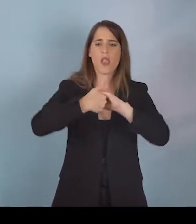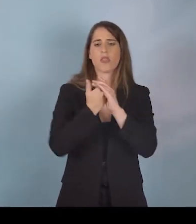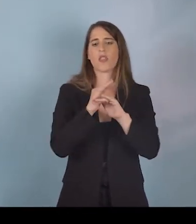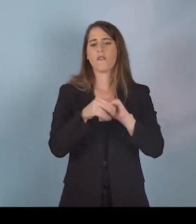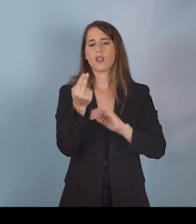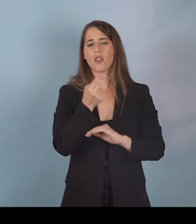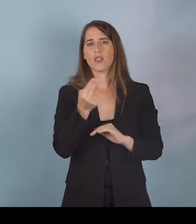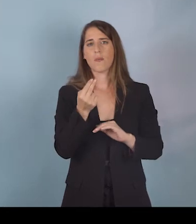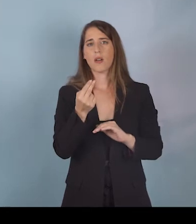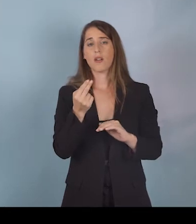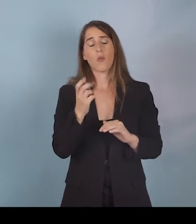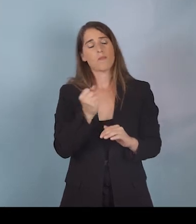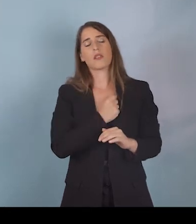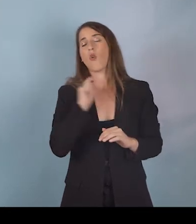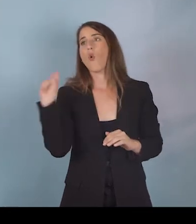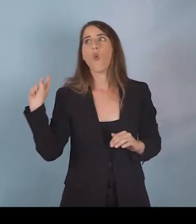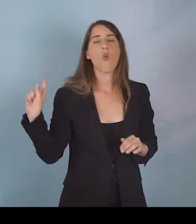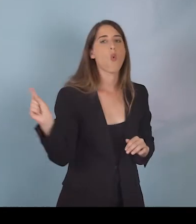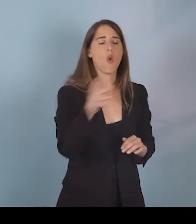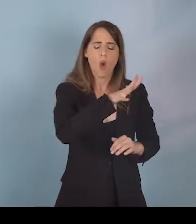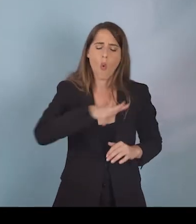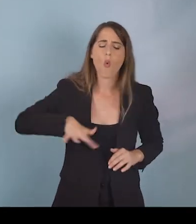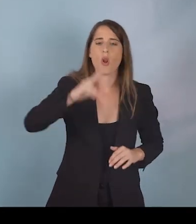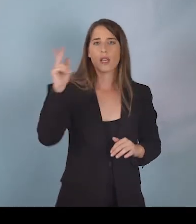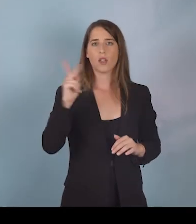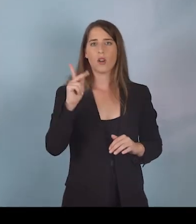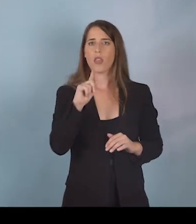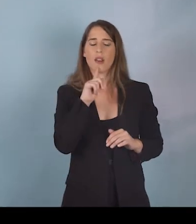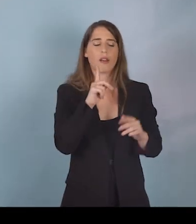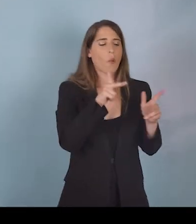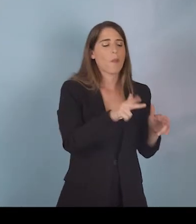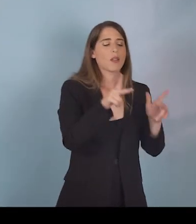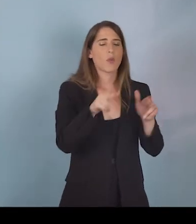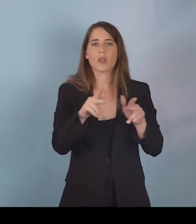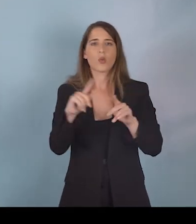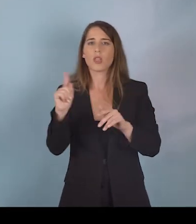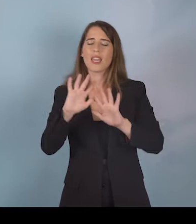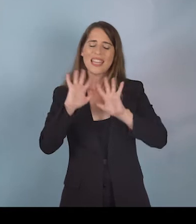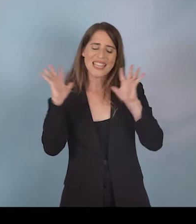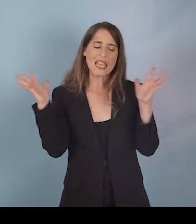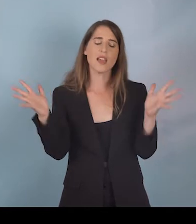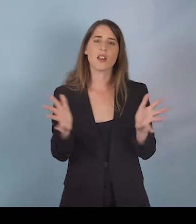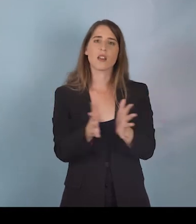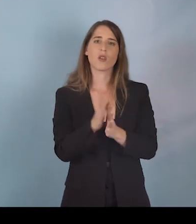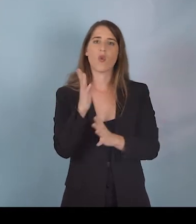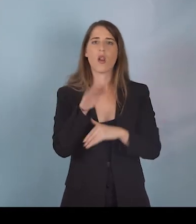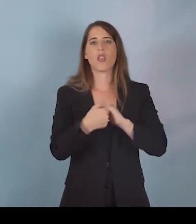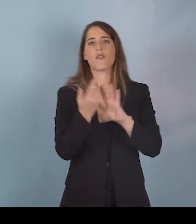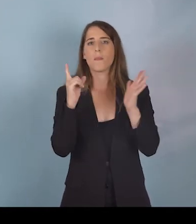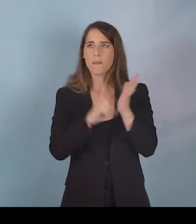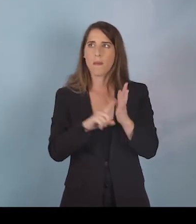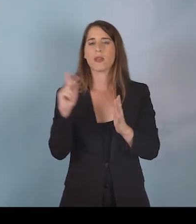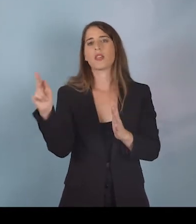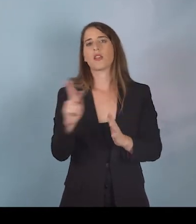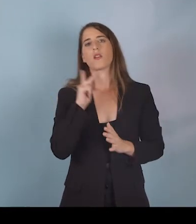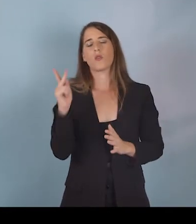οργανώσεις, από όλους όσους ενδιαφέρονται για το θέμα αυτό. Θεωρώ ότι πρέπει να ενδιαφέρεται όλη η κοινωνία. Δεν είναι επιμαριστικό το ενδιαφέρον, είναι ένα